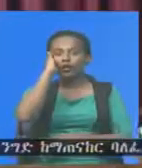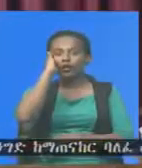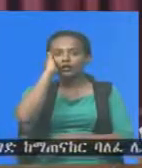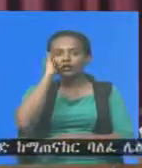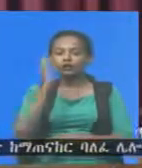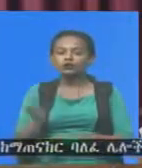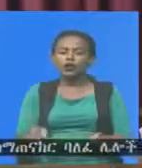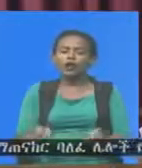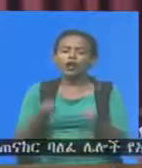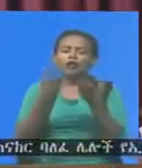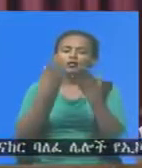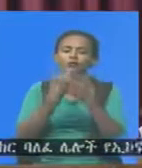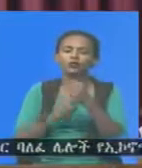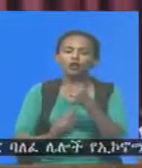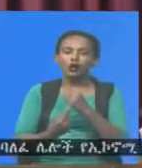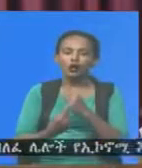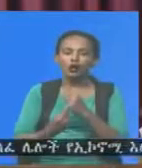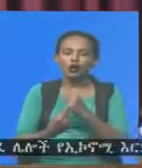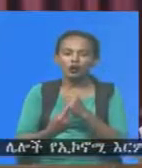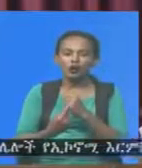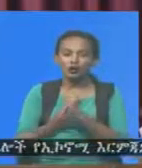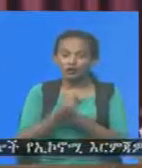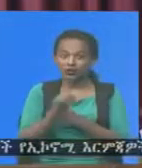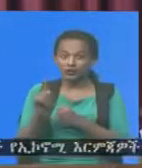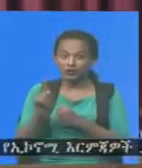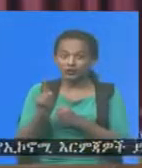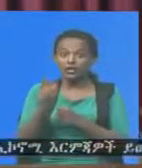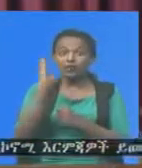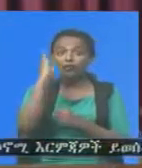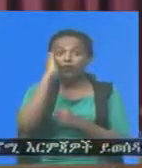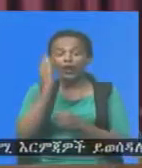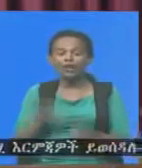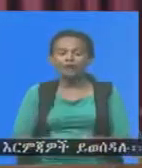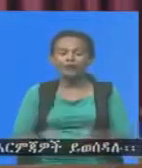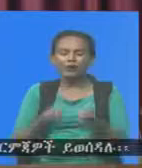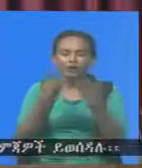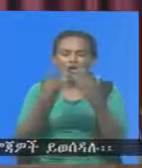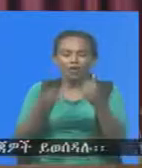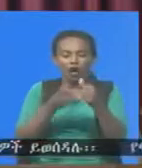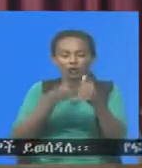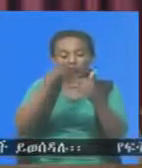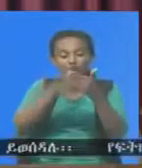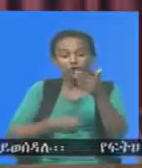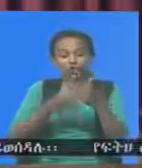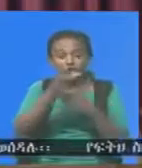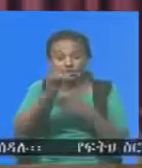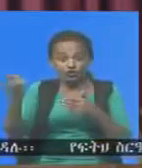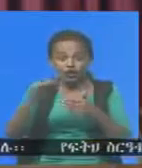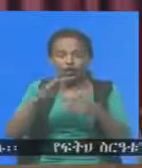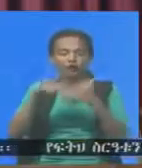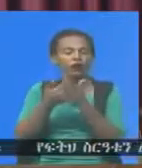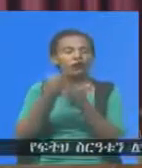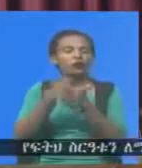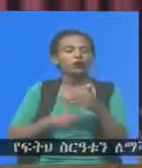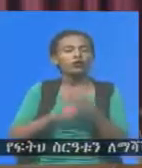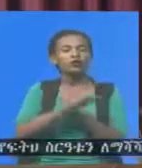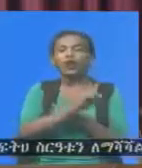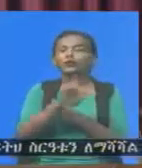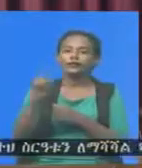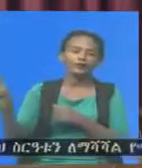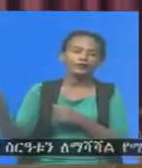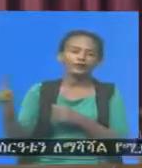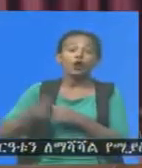ብቻ አይደለም። የሞባይል ስልክ መብዛት አንዱ ውጤት እንጂ አጠቃላይ ውጤት አይደለም።